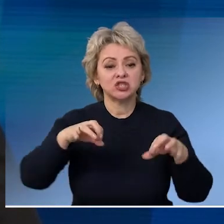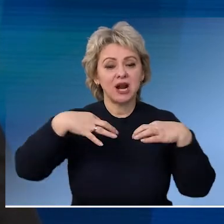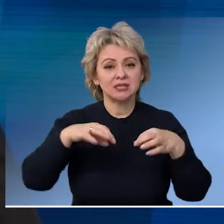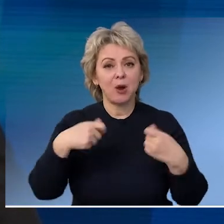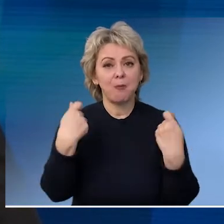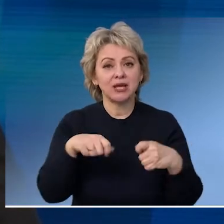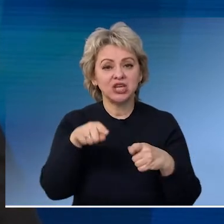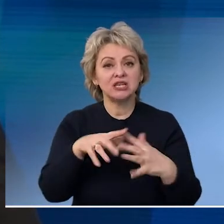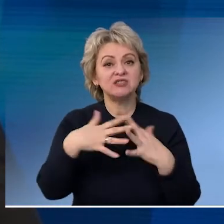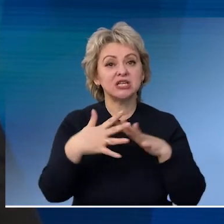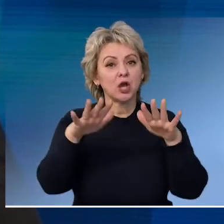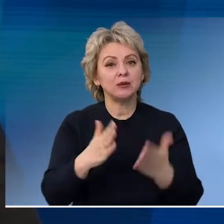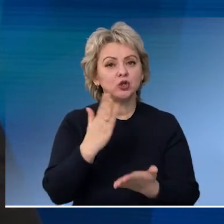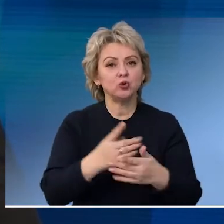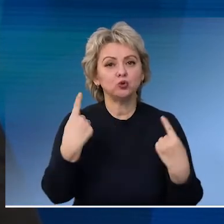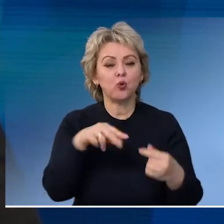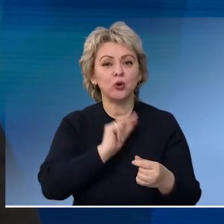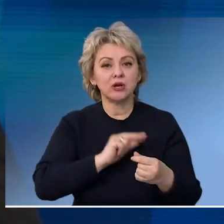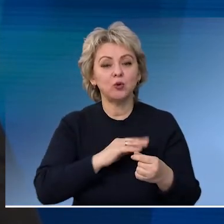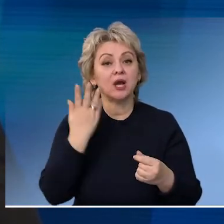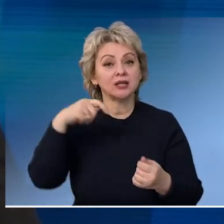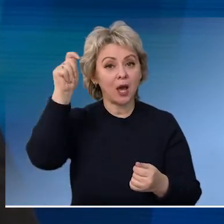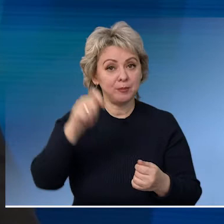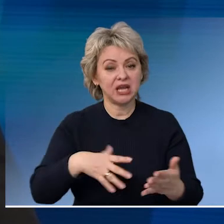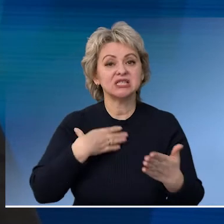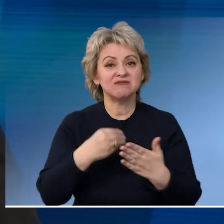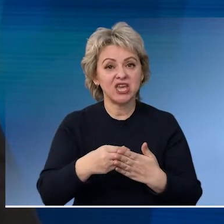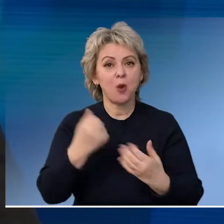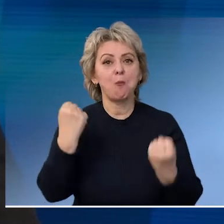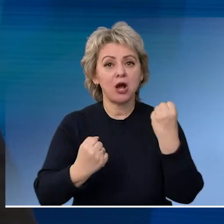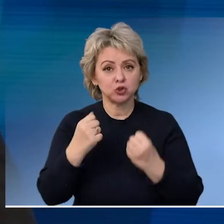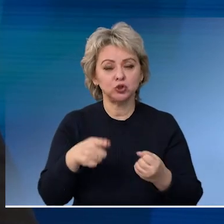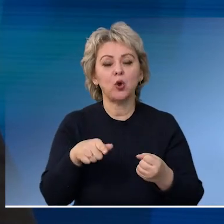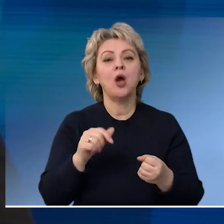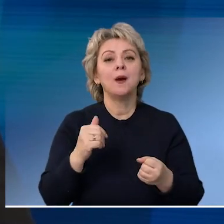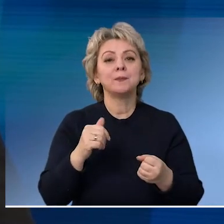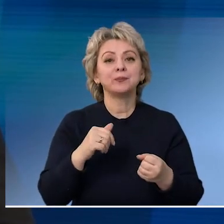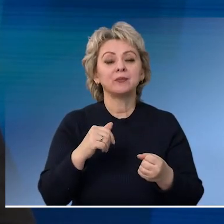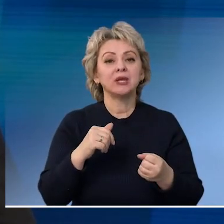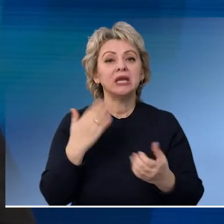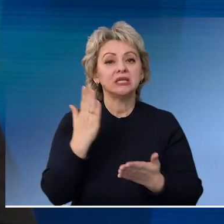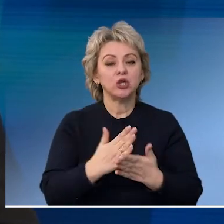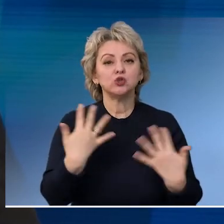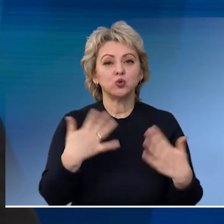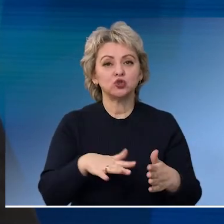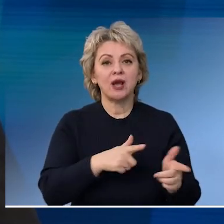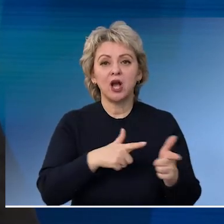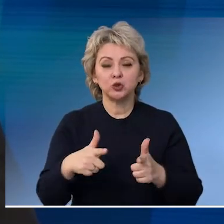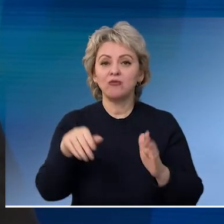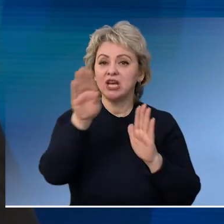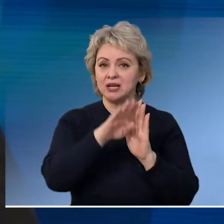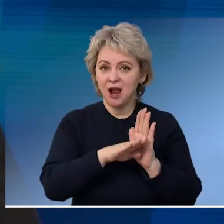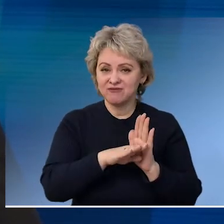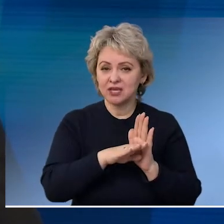торговля в сельской местности несет другую функцию. Когда он сегодня приехал на своей автолавке, он есть уже